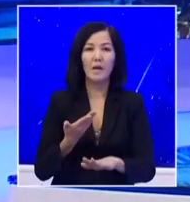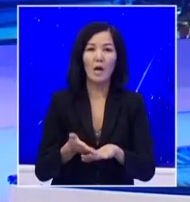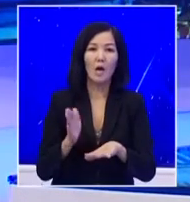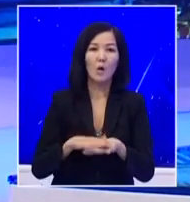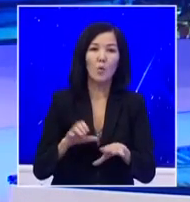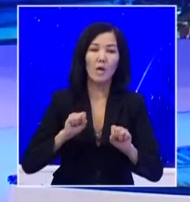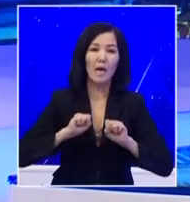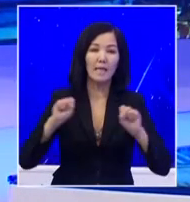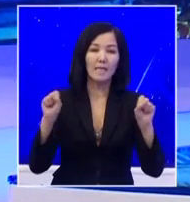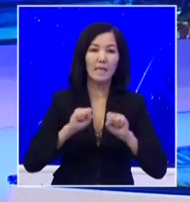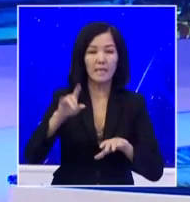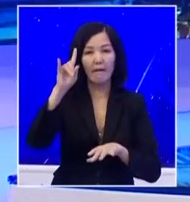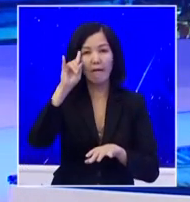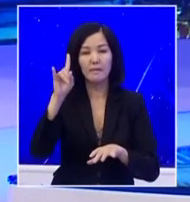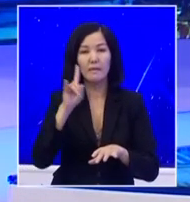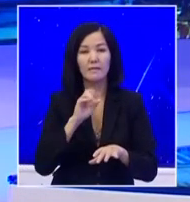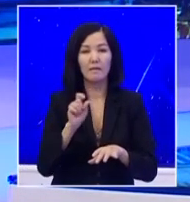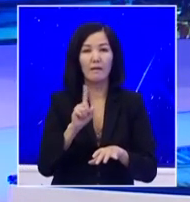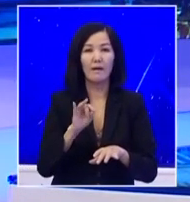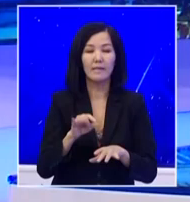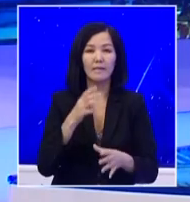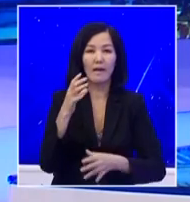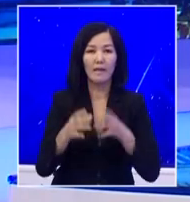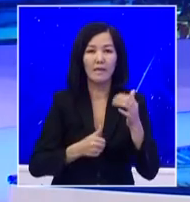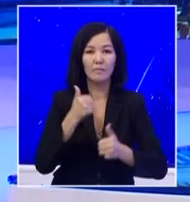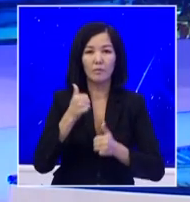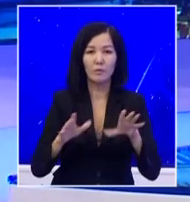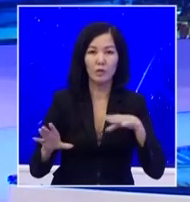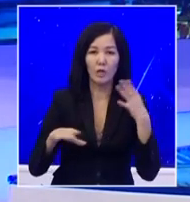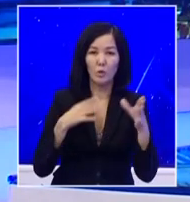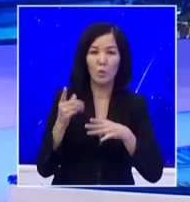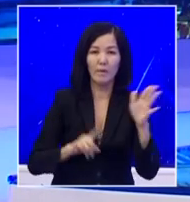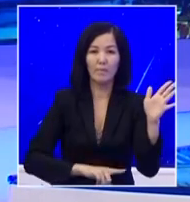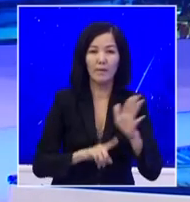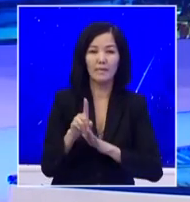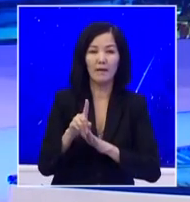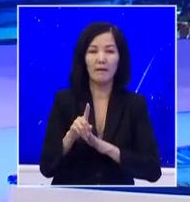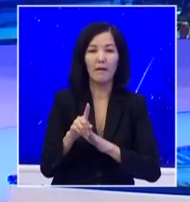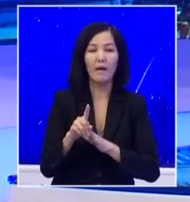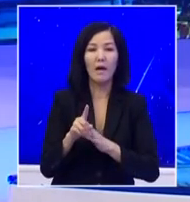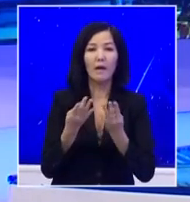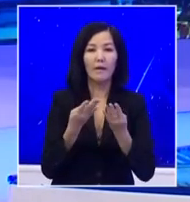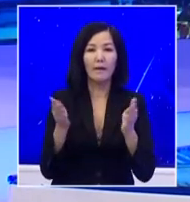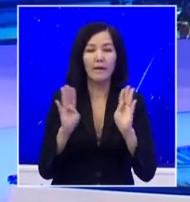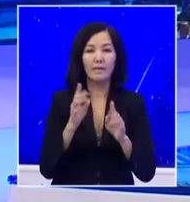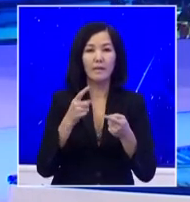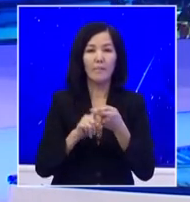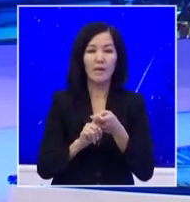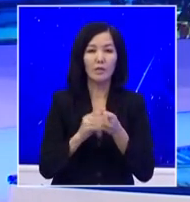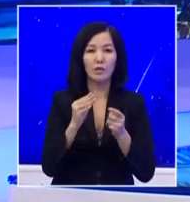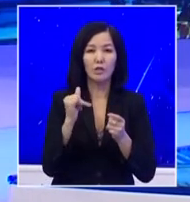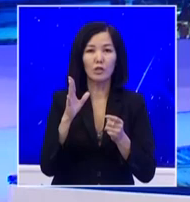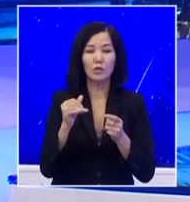Ауыр атлетикадан Қазақстан Азия және әлем чемпиондарды жаттығуларын бастап кетті. Елдегі карантинге байланысты жетсулық